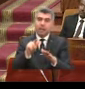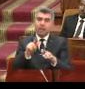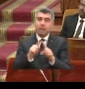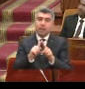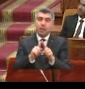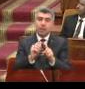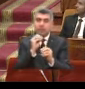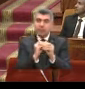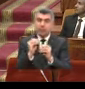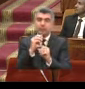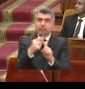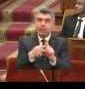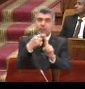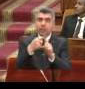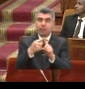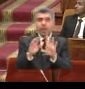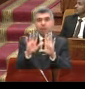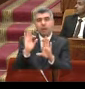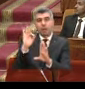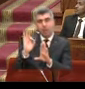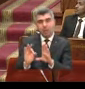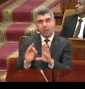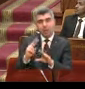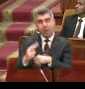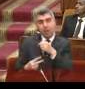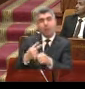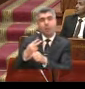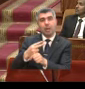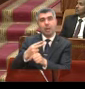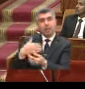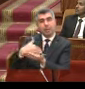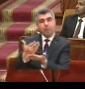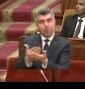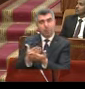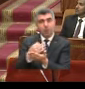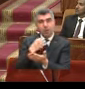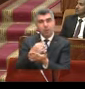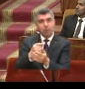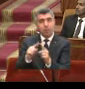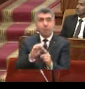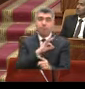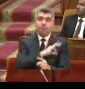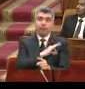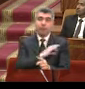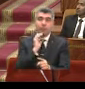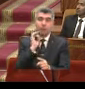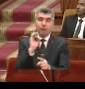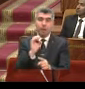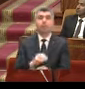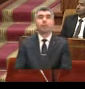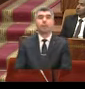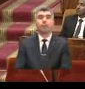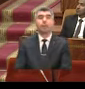الزيادة 10% وتقسم على سنتين هي غير كافية. أنا كنشعر أنها كانت في مصلحة الباترون أكثر من مصلحة العامل. المسألة